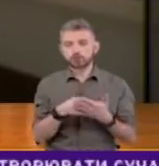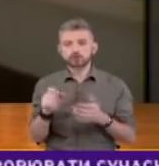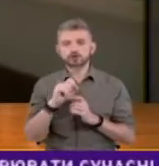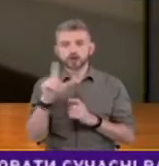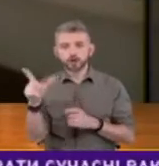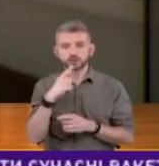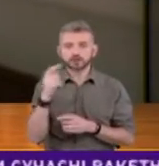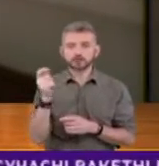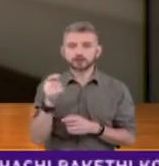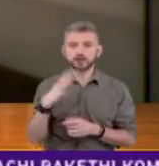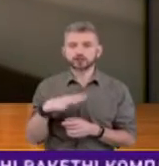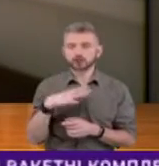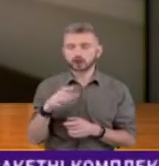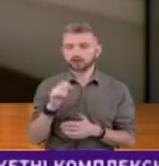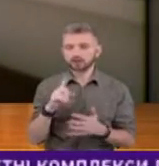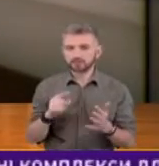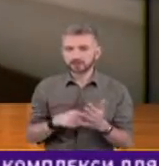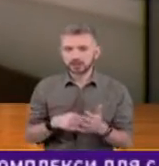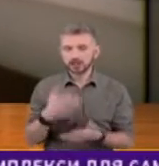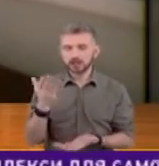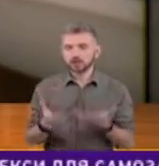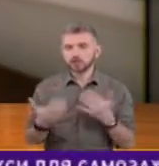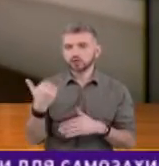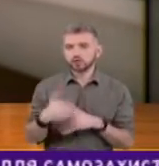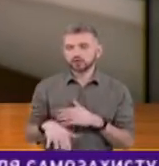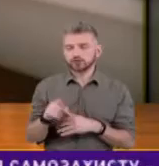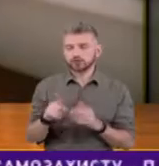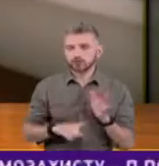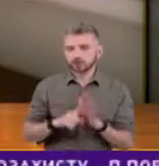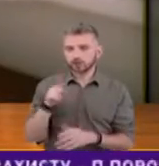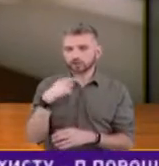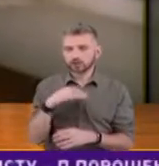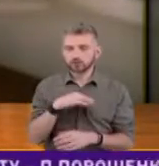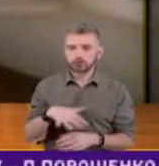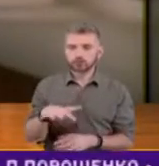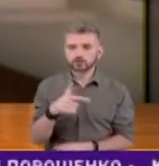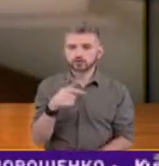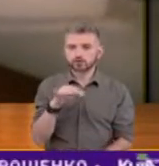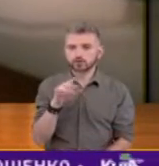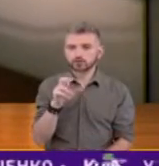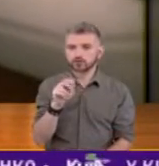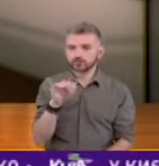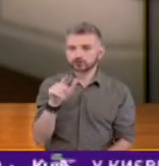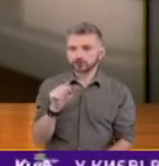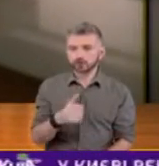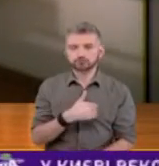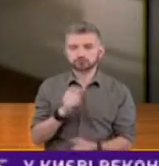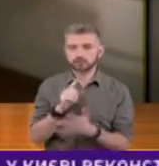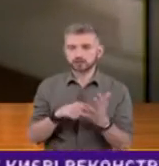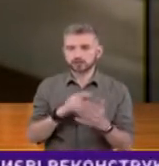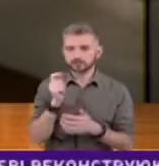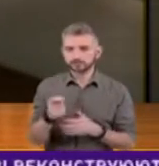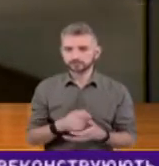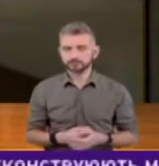Райдужний, Воскресенка, чекаємо на запитання. Якщо вже, пане Вадиме, почали говорити про урочище Горбачиха, не можу вам не поставити питання з приводу цієї